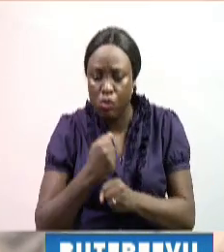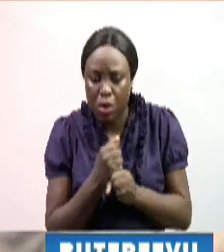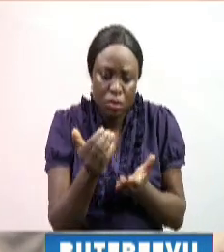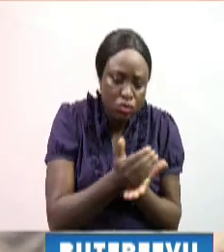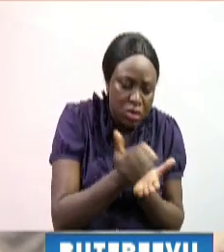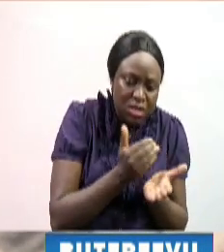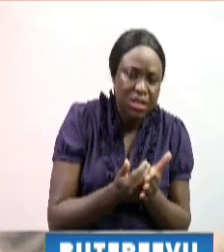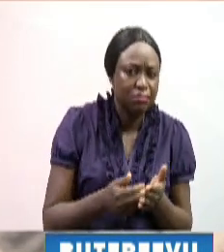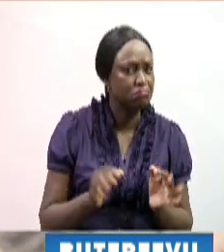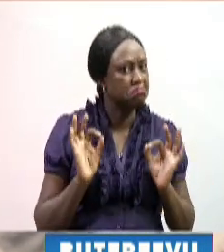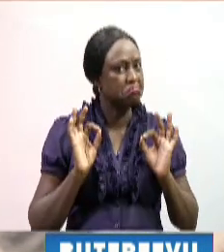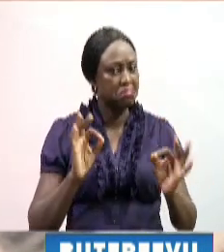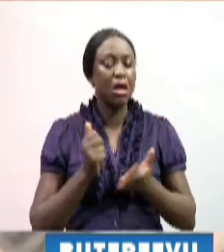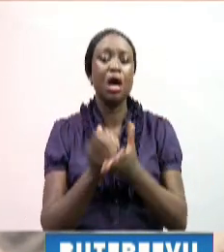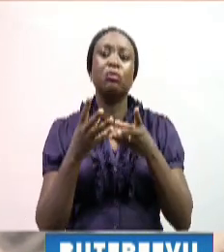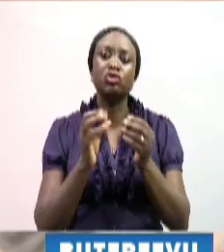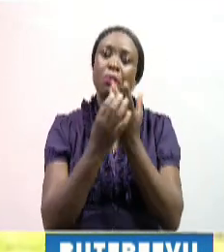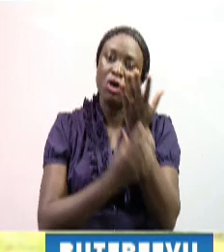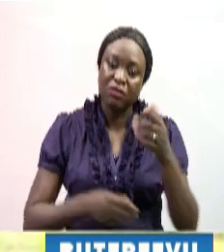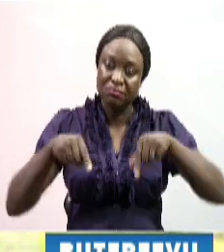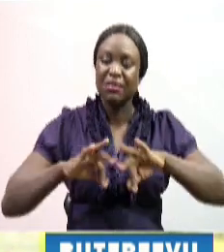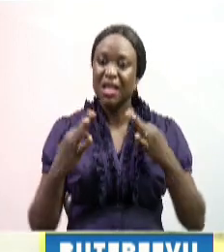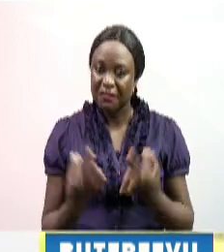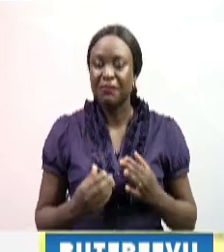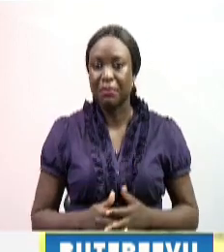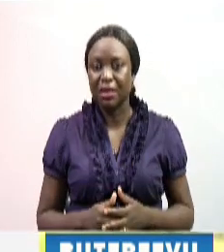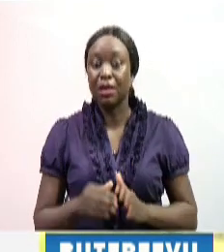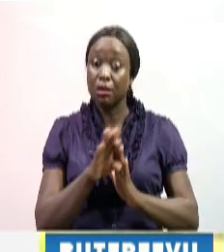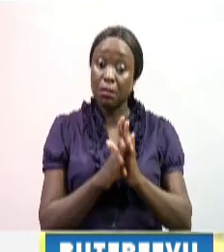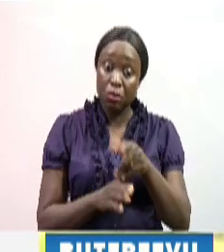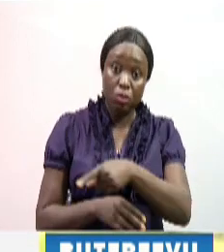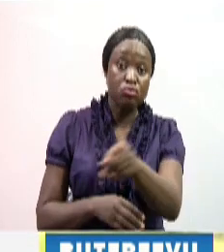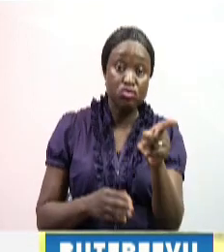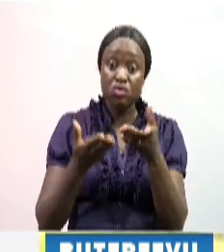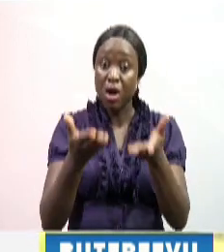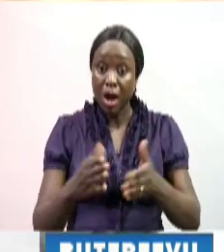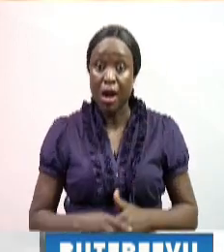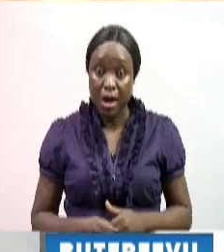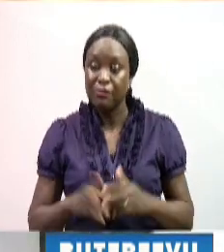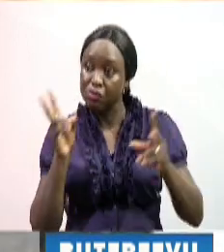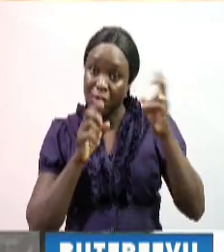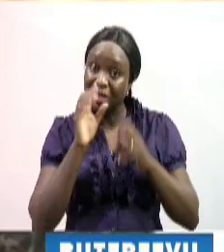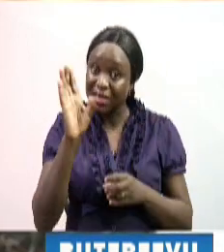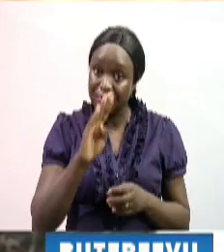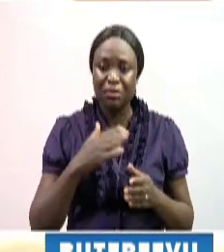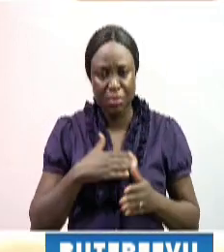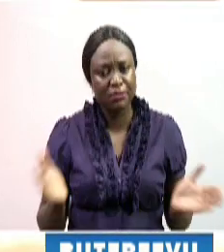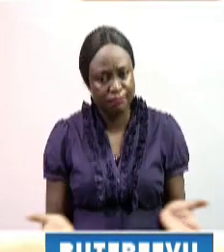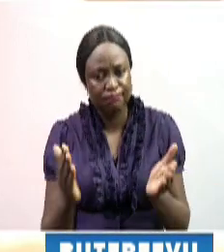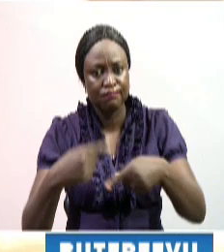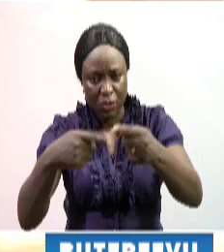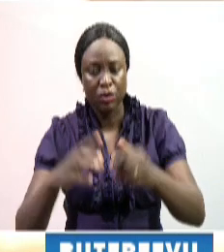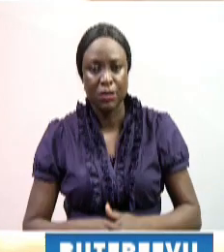kabonero kalungi nnyo ka kugoba bwavu mu maka wano mu Buganda era enteekateeka eyo abali wano abali ku boodi ya CBS mugitwale mu maaso.